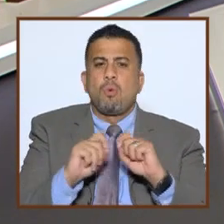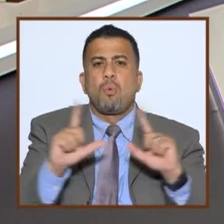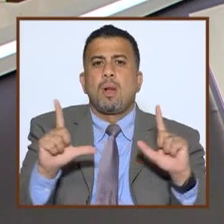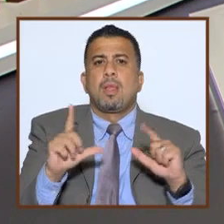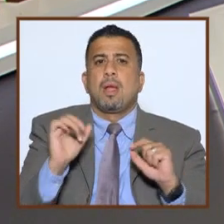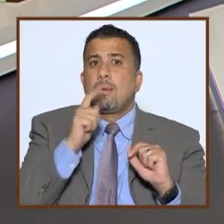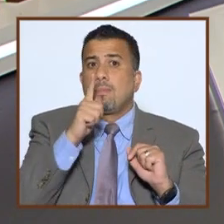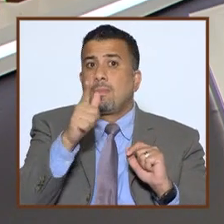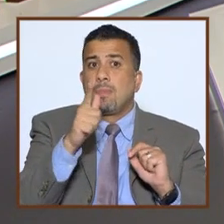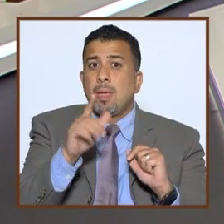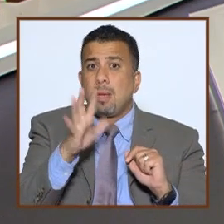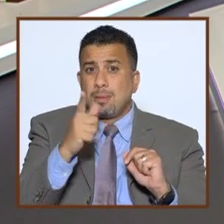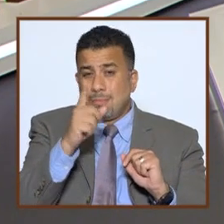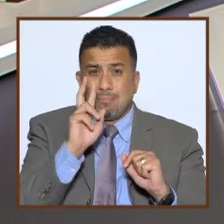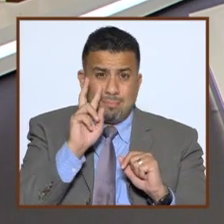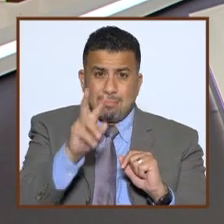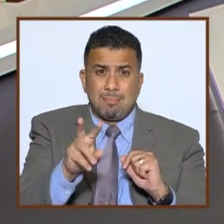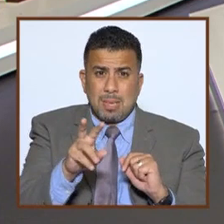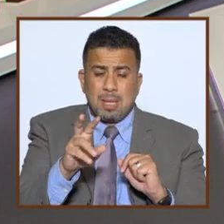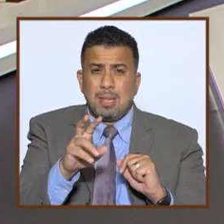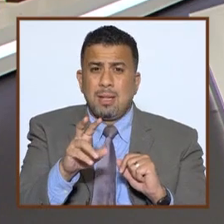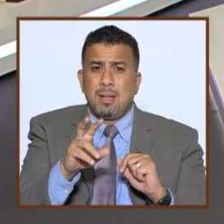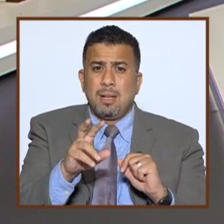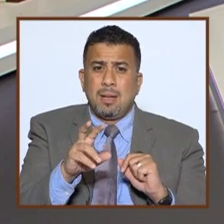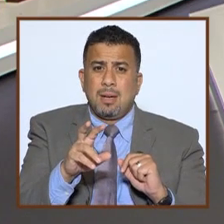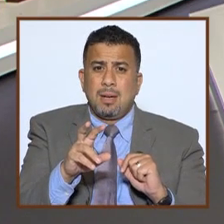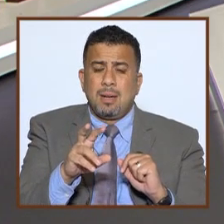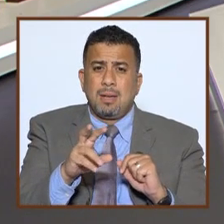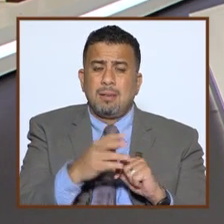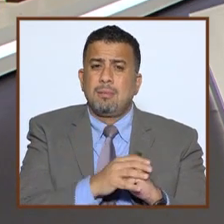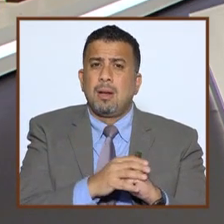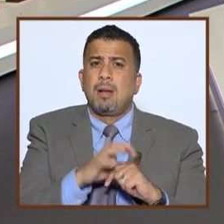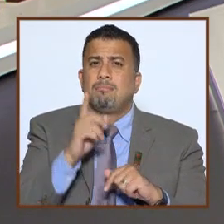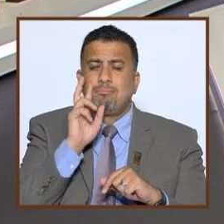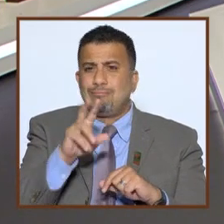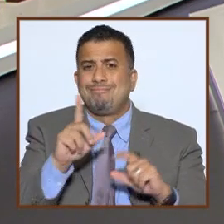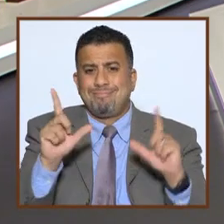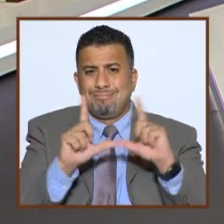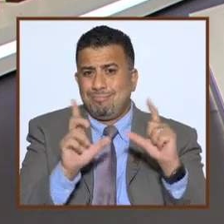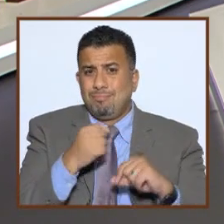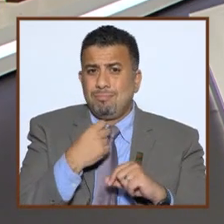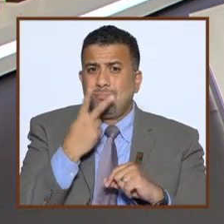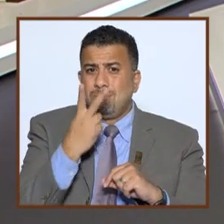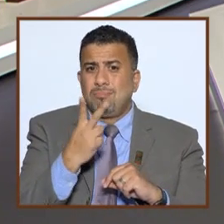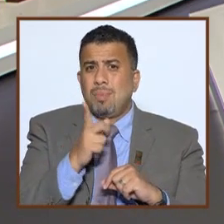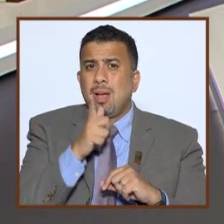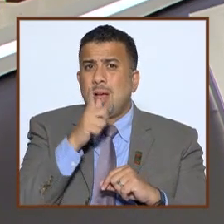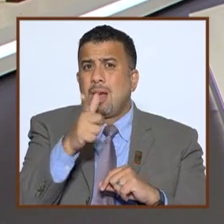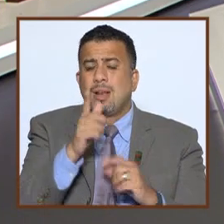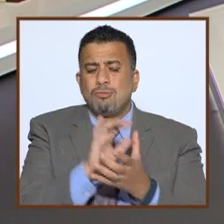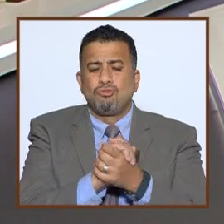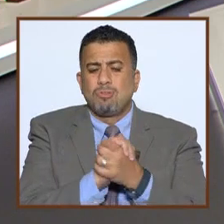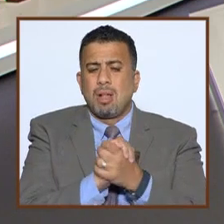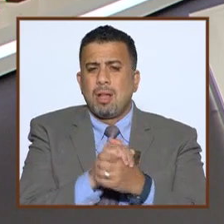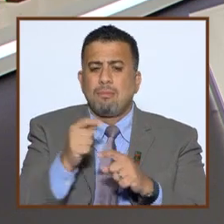في بعض الاحيان وفي بعض البرامج مالته يقول انه قال احد الصالحين